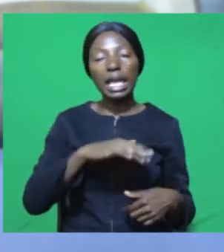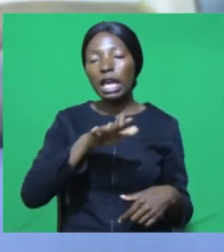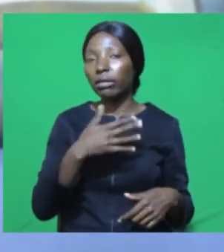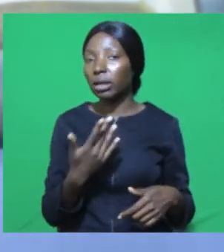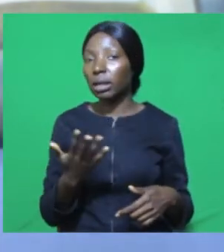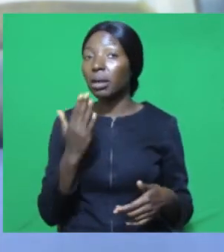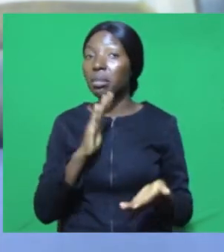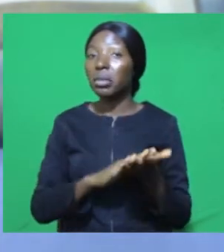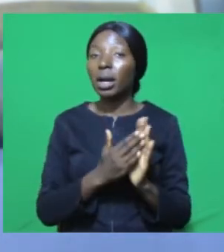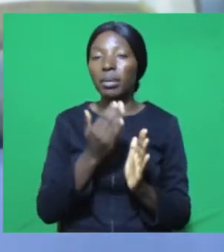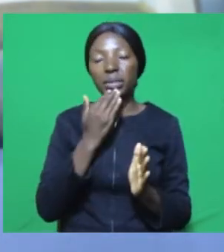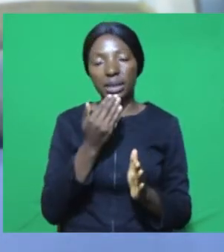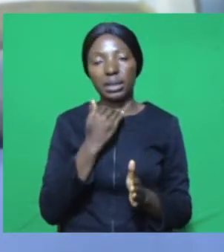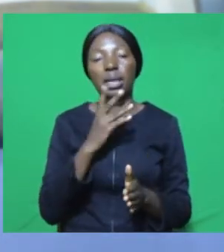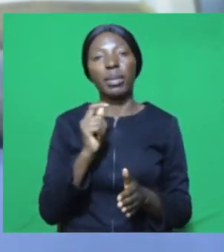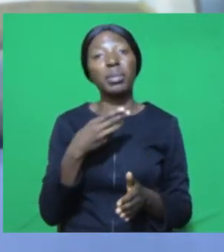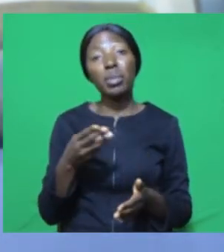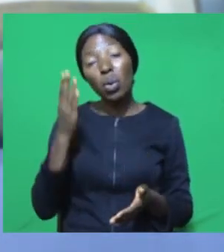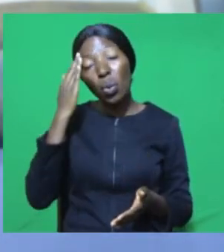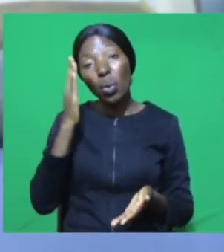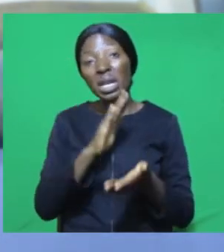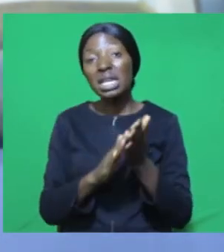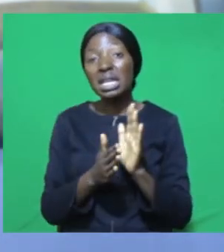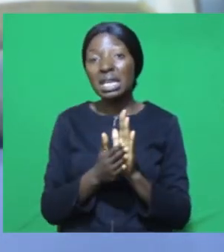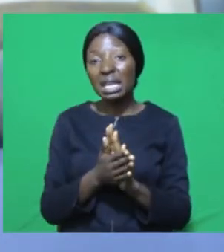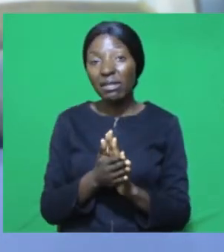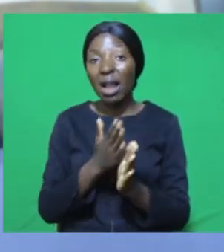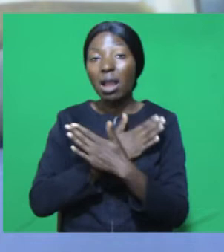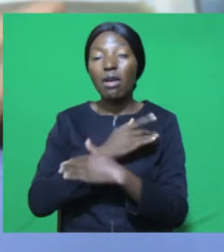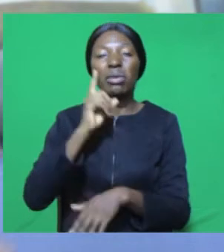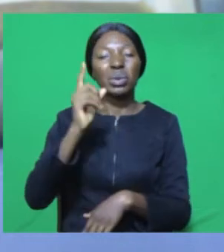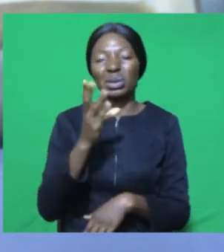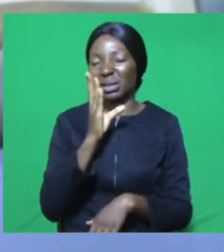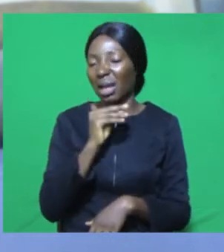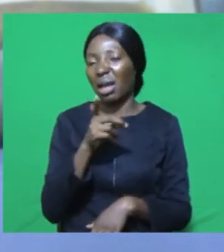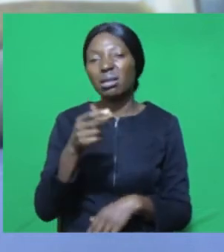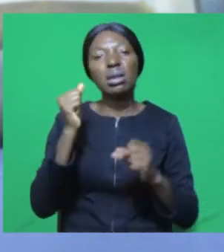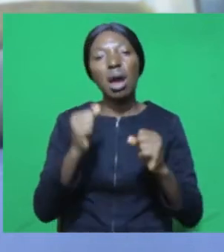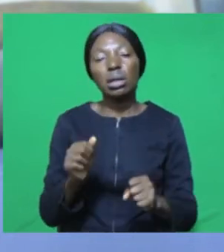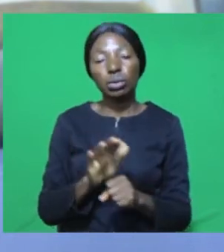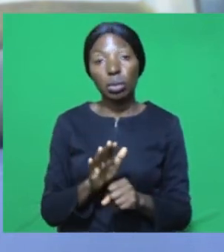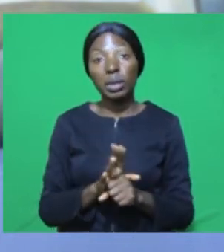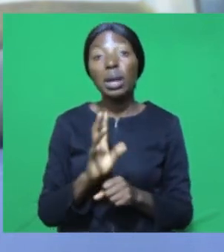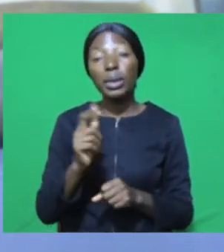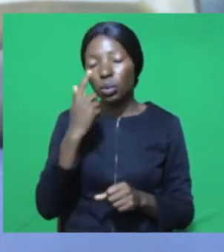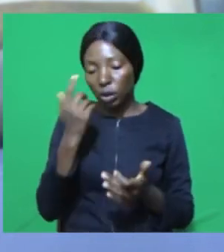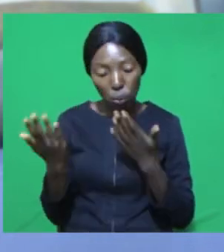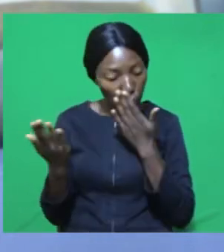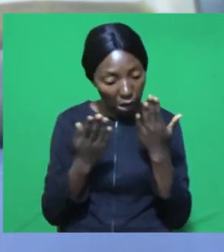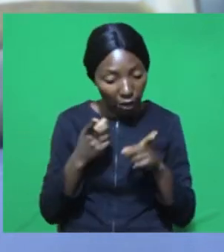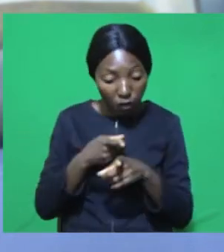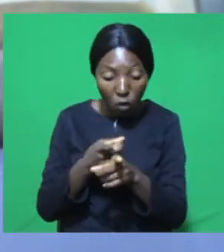zvinokujekera zvakadaro zvekuti vasina hanya neushe hwamwari vanoona sekunge hamheno zvamuri kuita asi kana